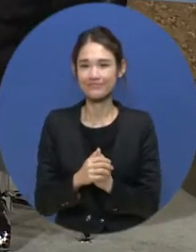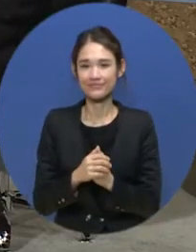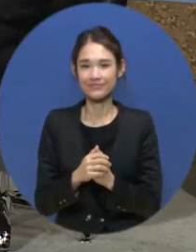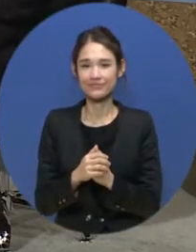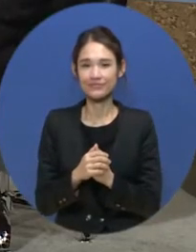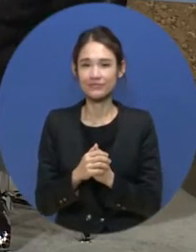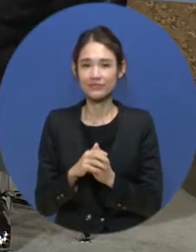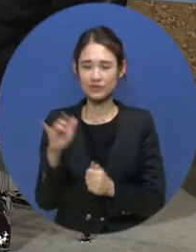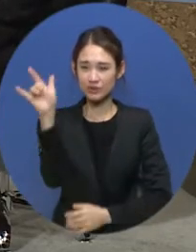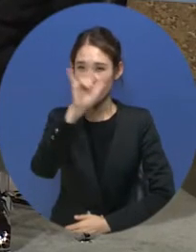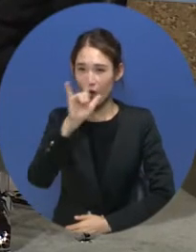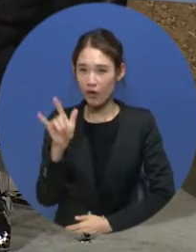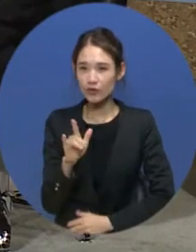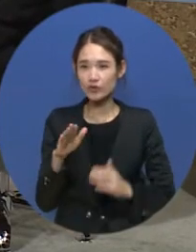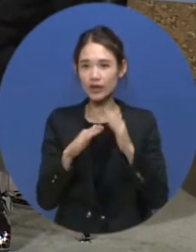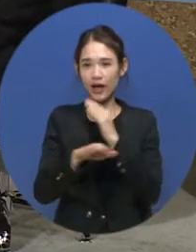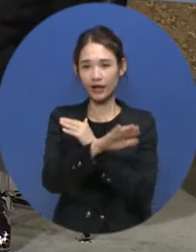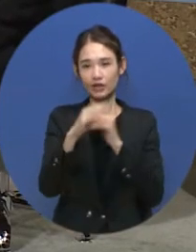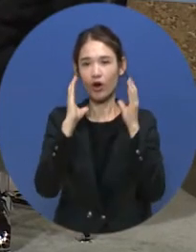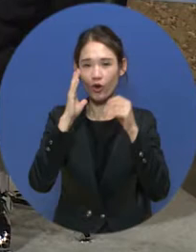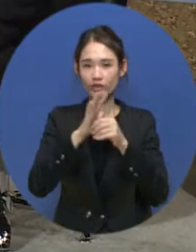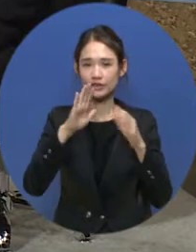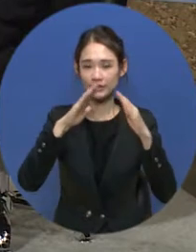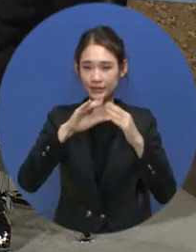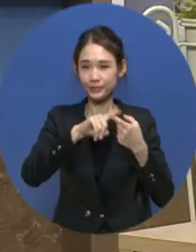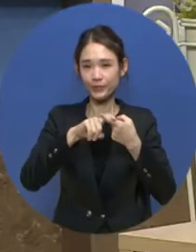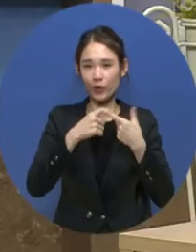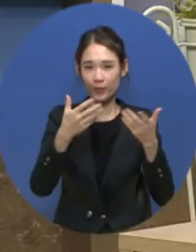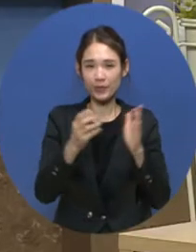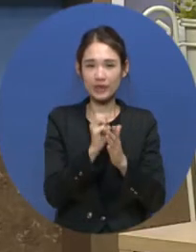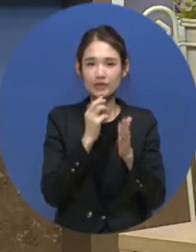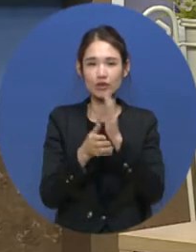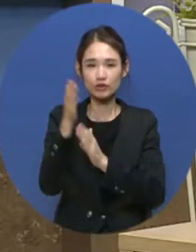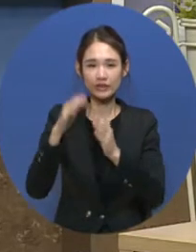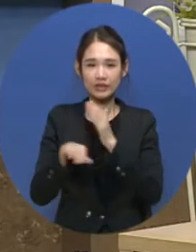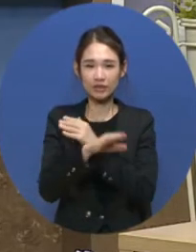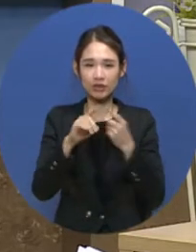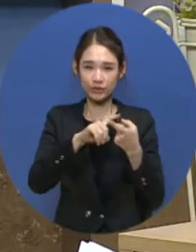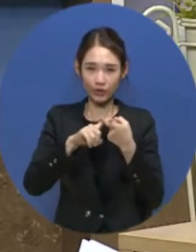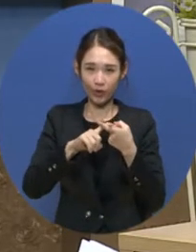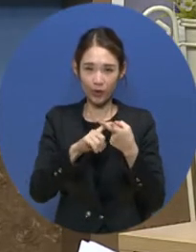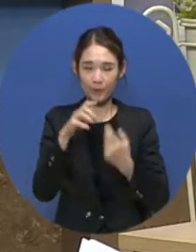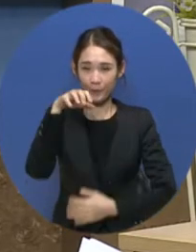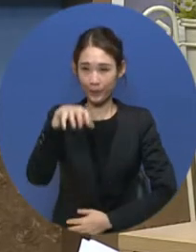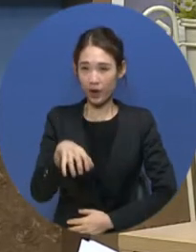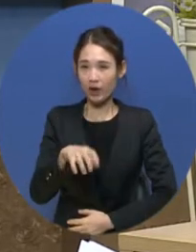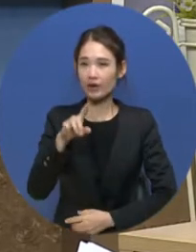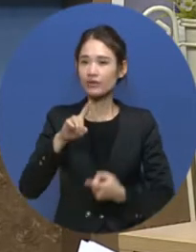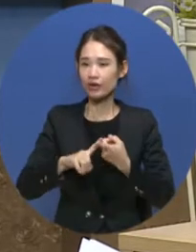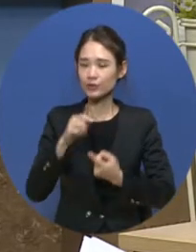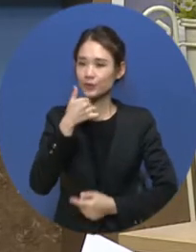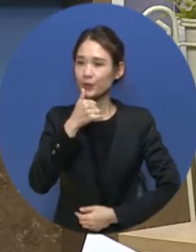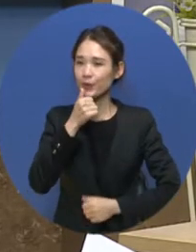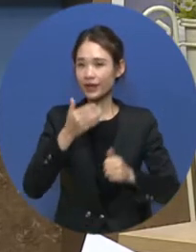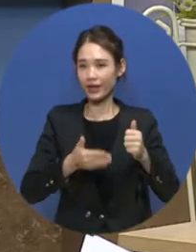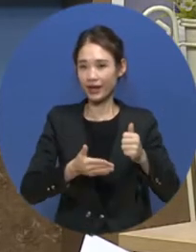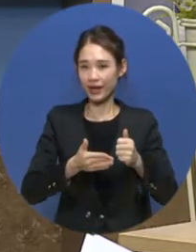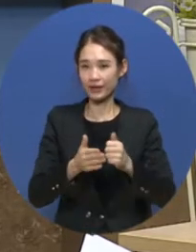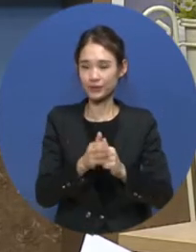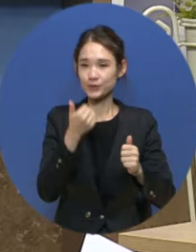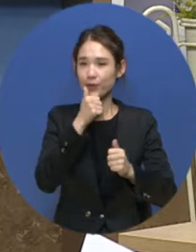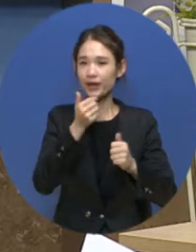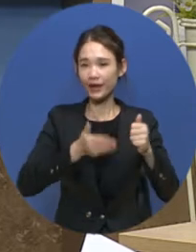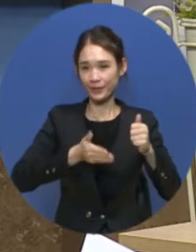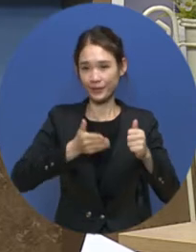그럼 이 전국가정어린이집연합회와 또 서울시 가정어린이집연합회가 어떤 곳인지 궁금하거든요. 또 어떤 곳인지